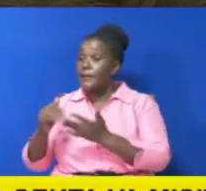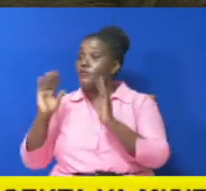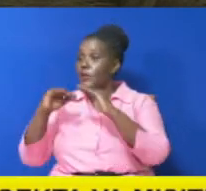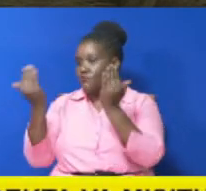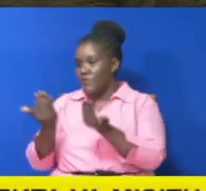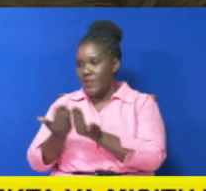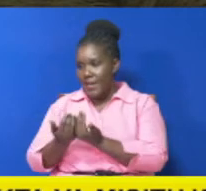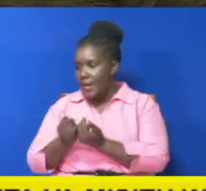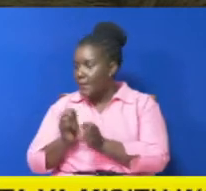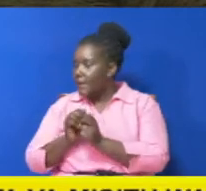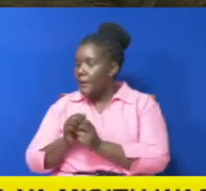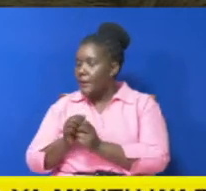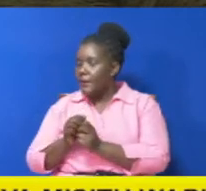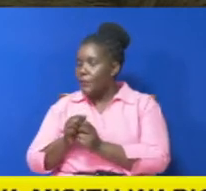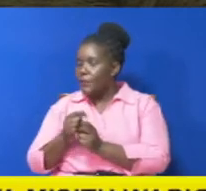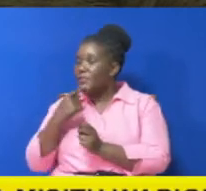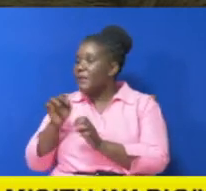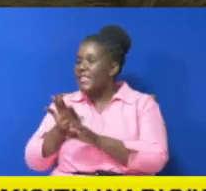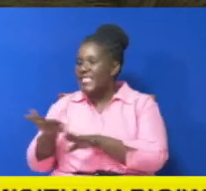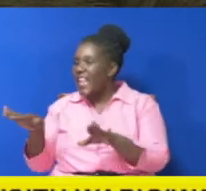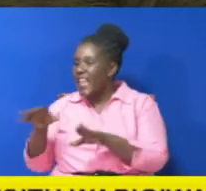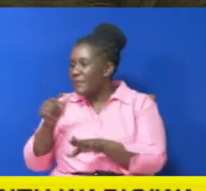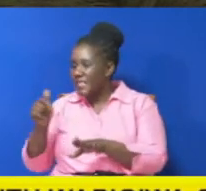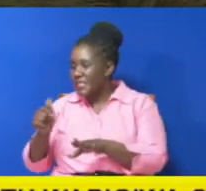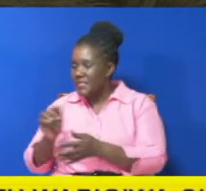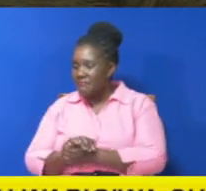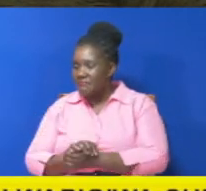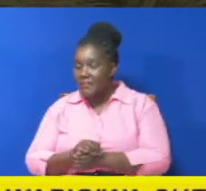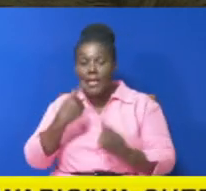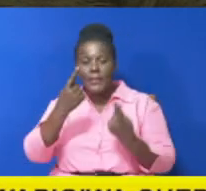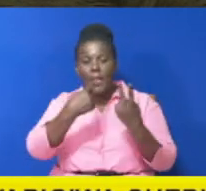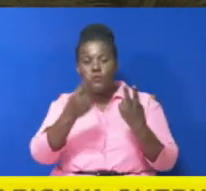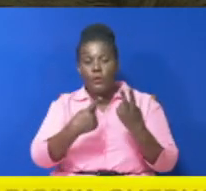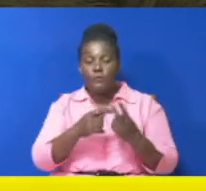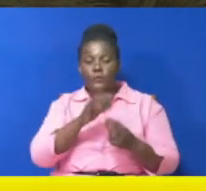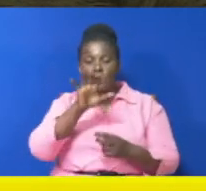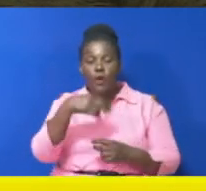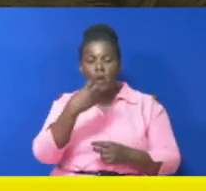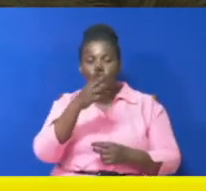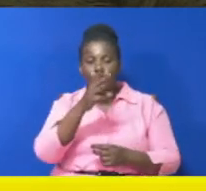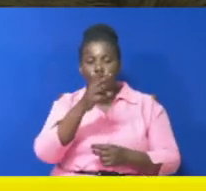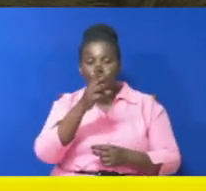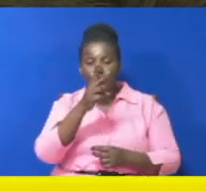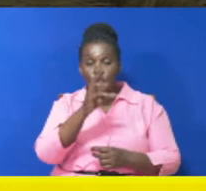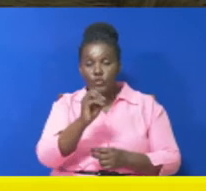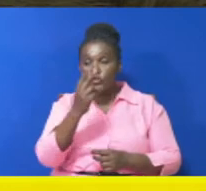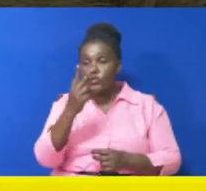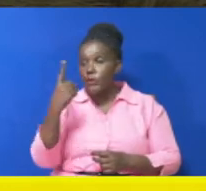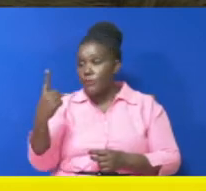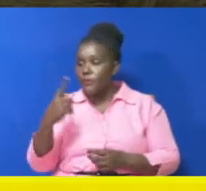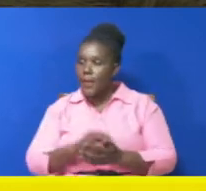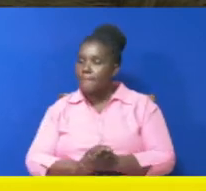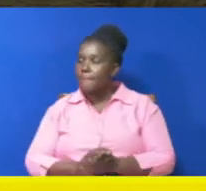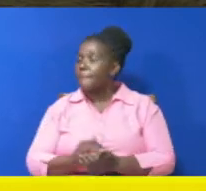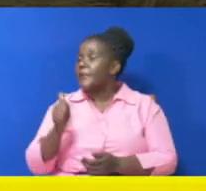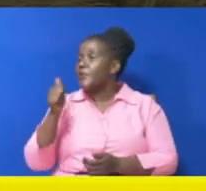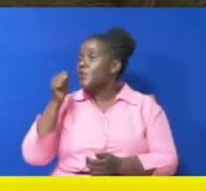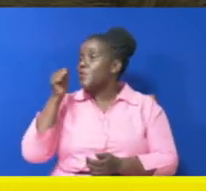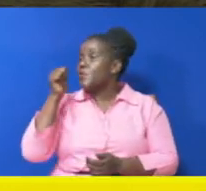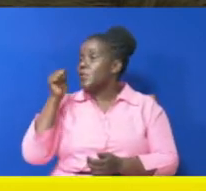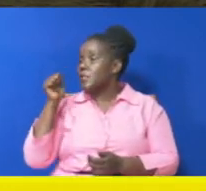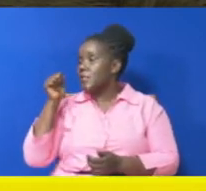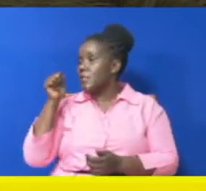haijasalimika. Na kwa takwimu za mwaka 2021 tumeona juzi tarehe 19 mwezi wa